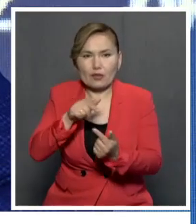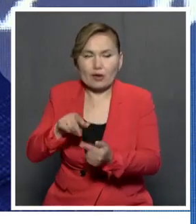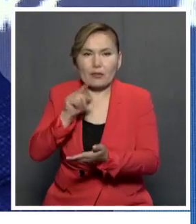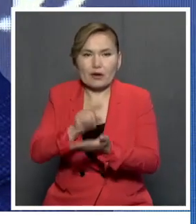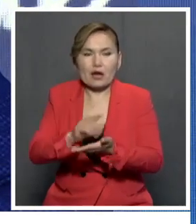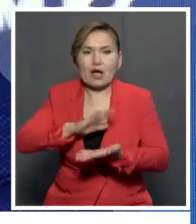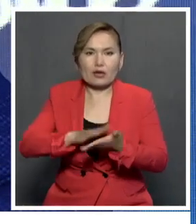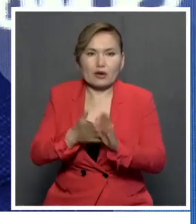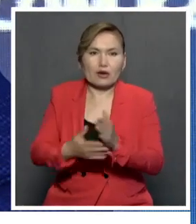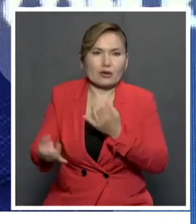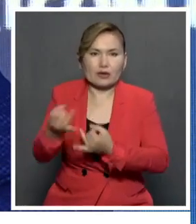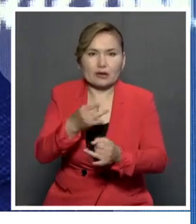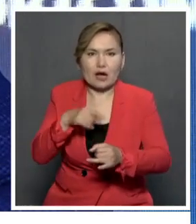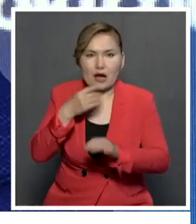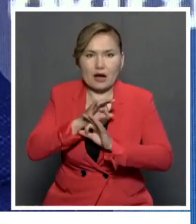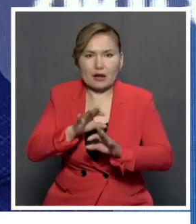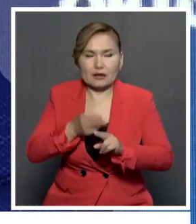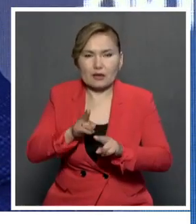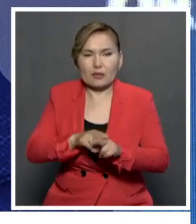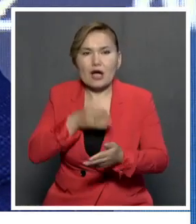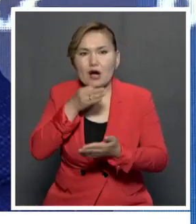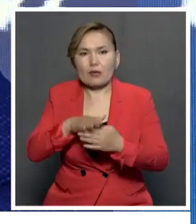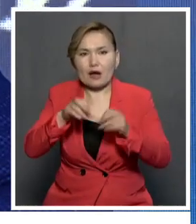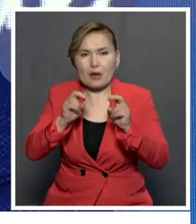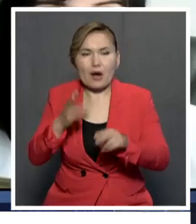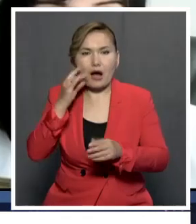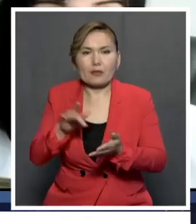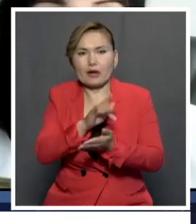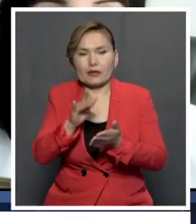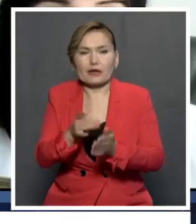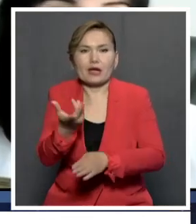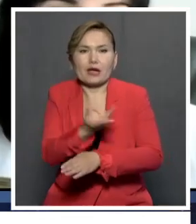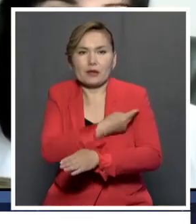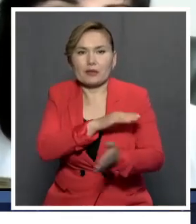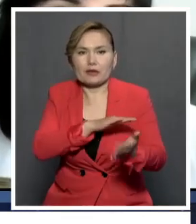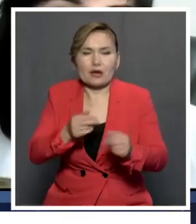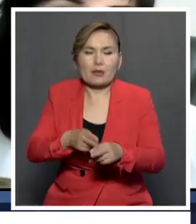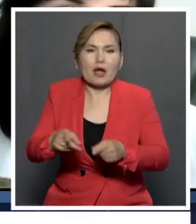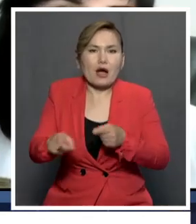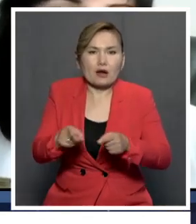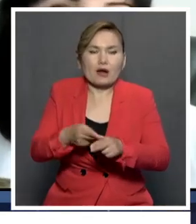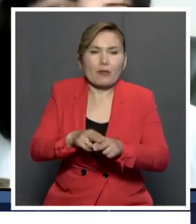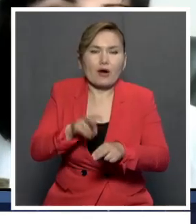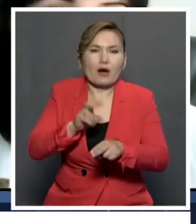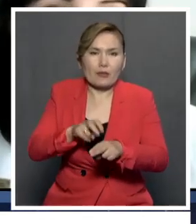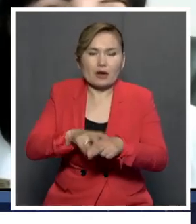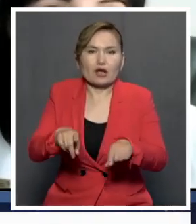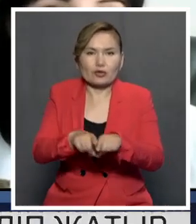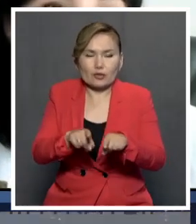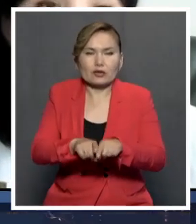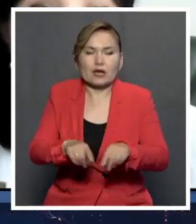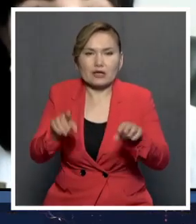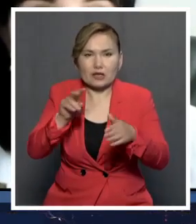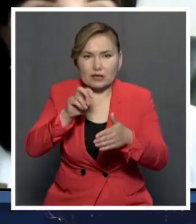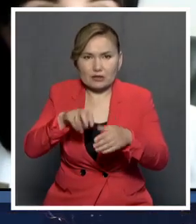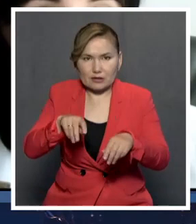үшін келіссөздер жүргізіліп жатқан айтылды. Жауапты мамандар Алматыдағы екпеден кейін талмасын ұстаған медбике ісі бойынша тексеріс